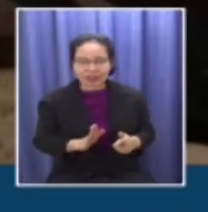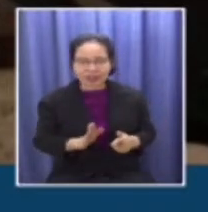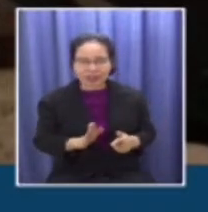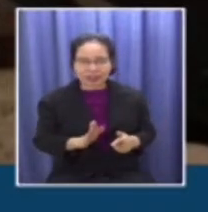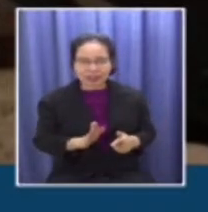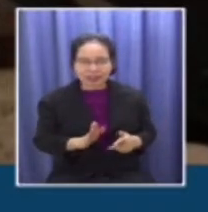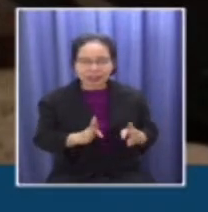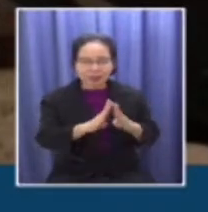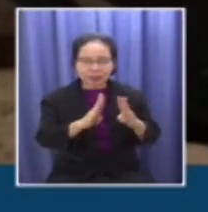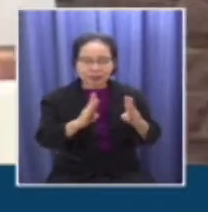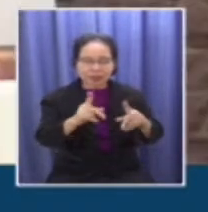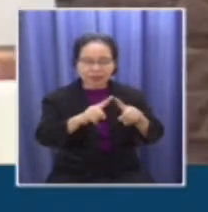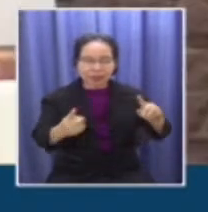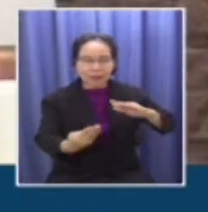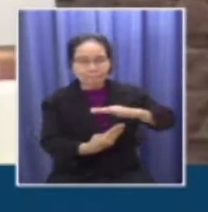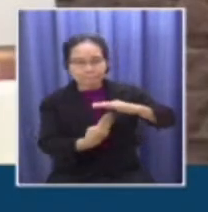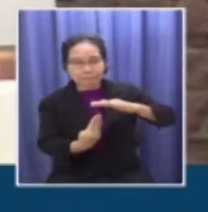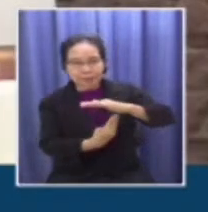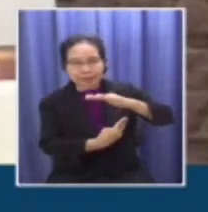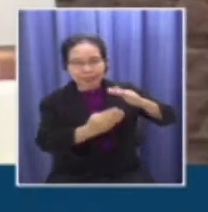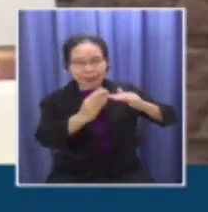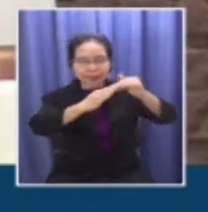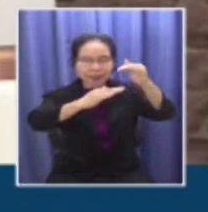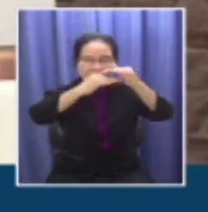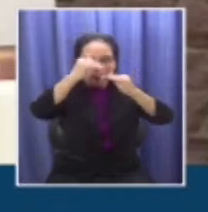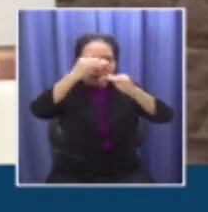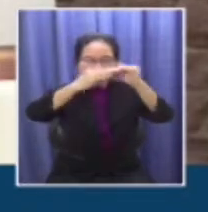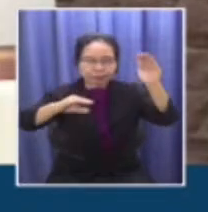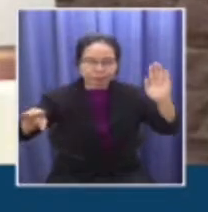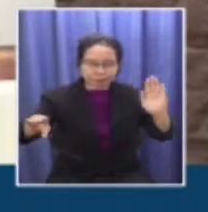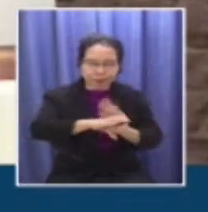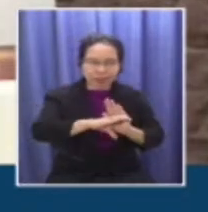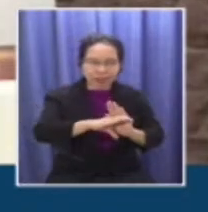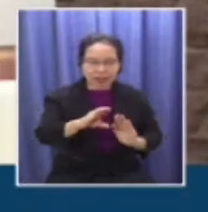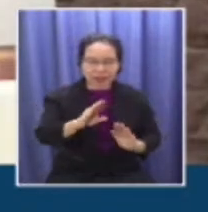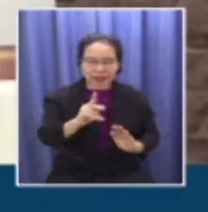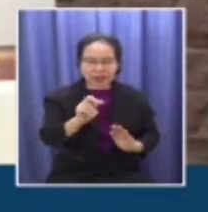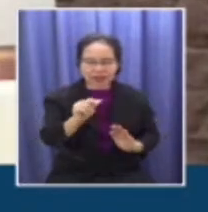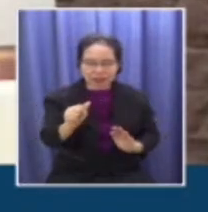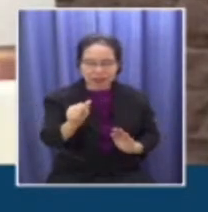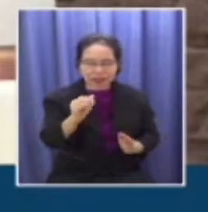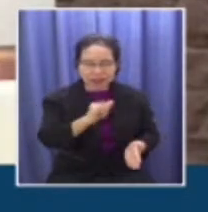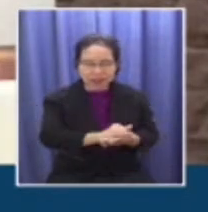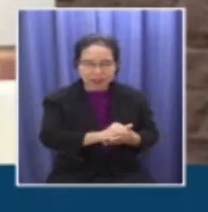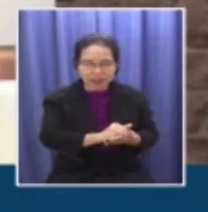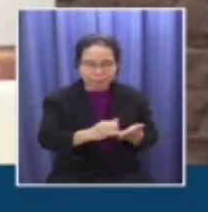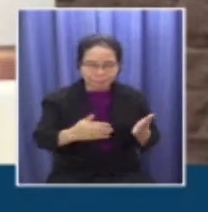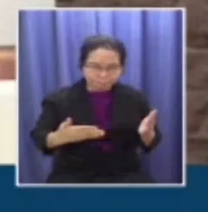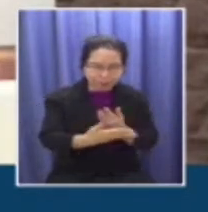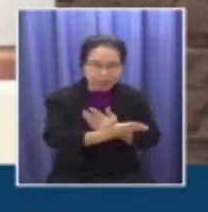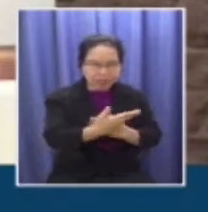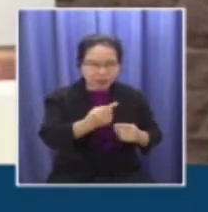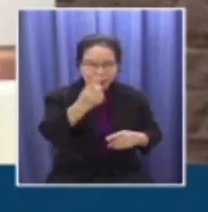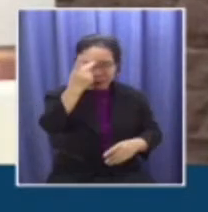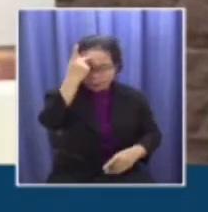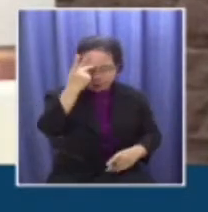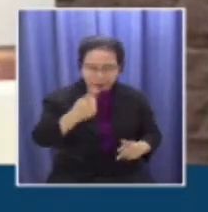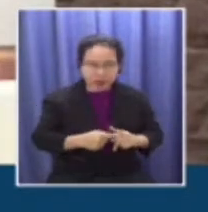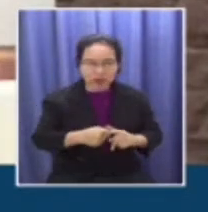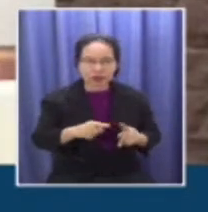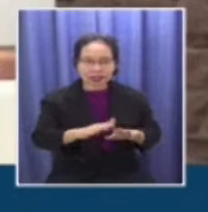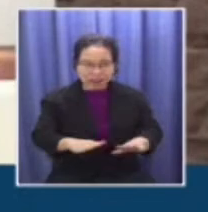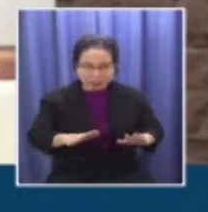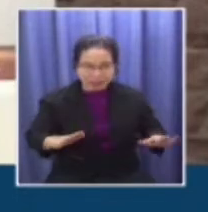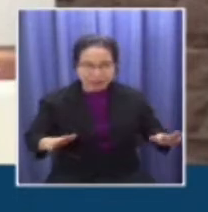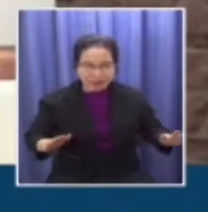kasi nga ang basic building block of DNA na siyo lang nagpa-pass on from the parent na what